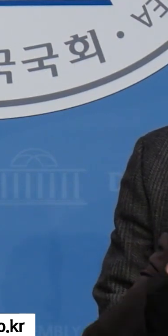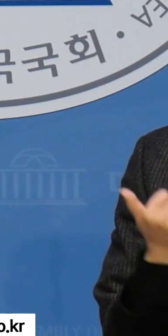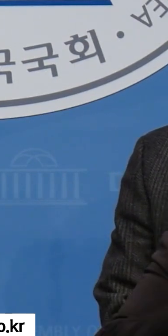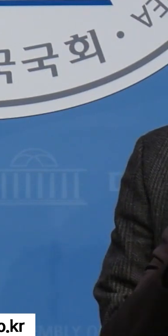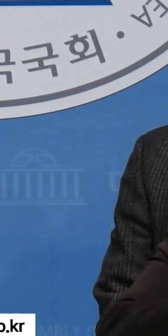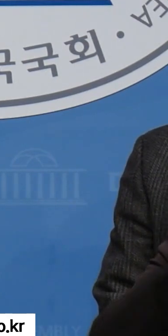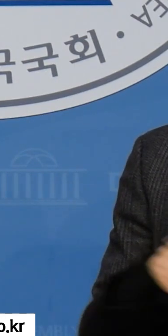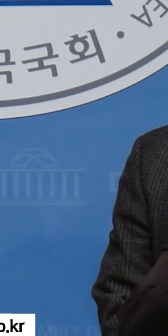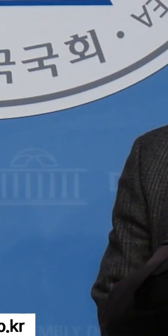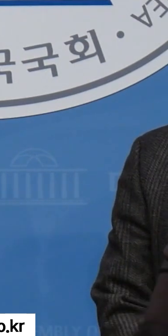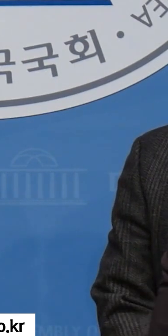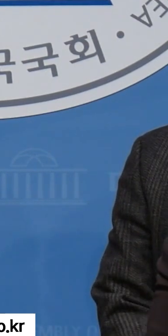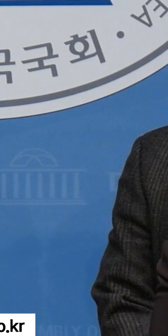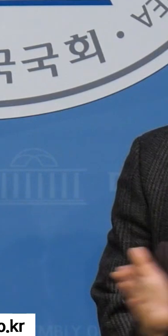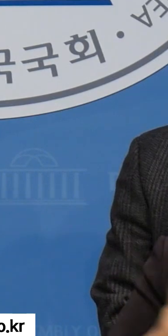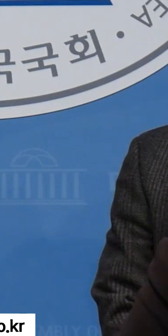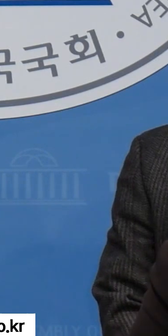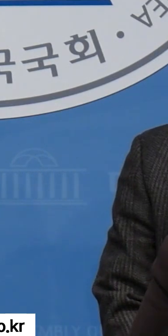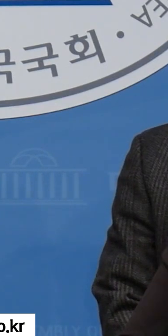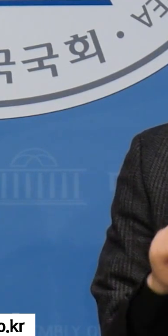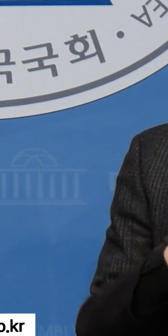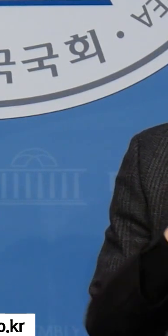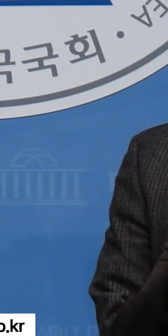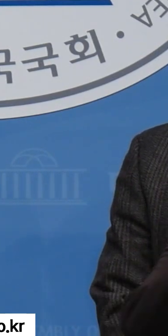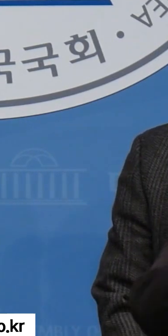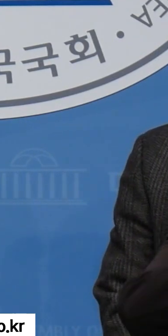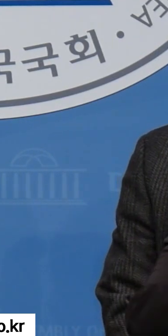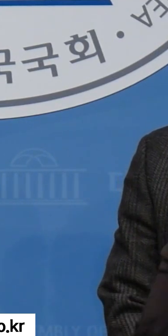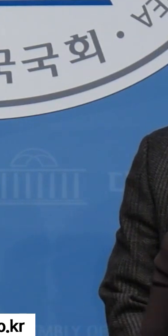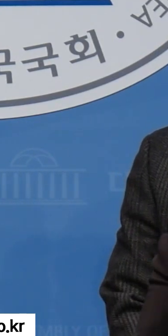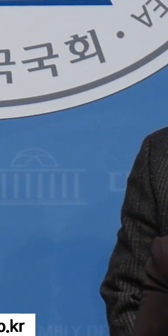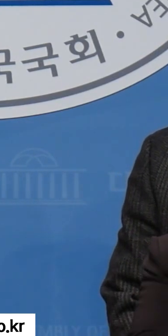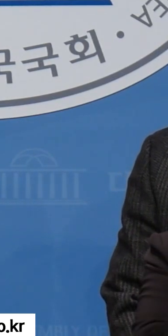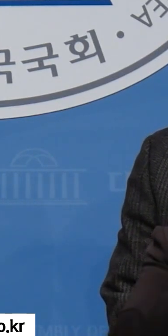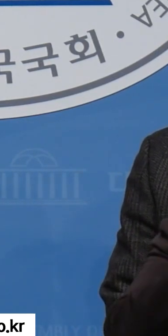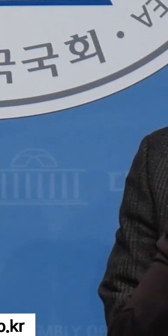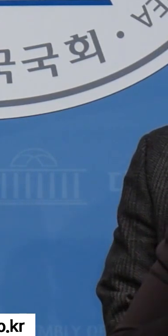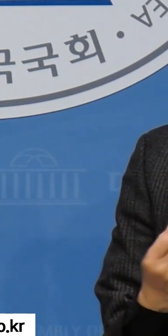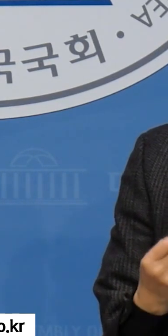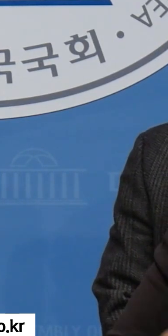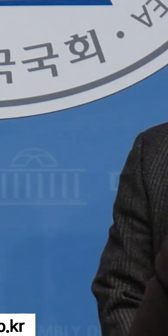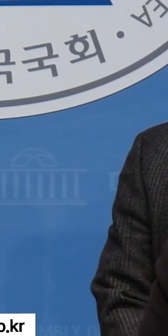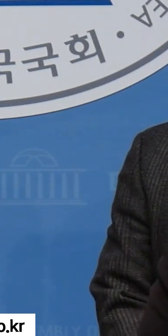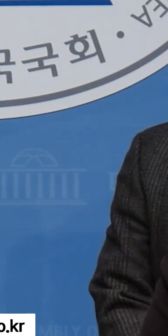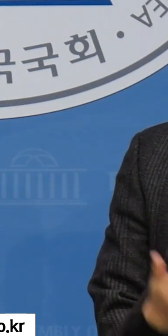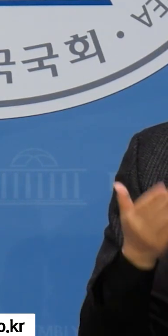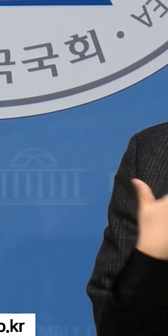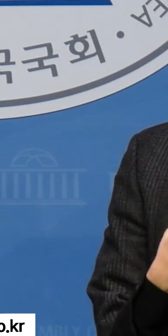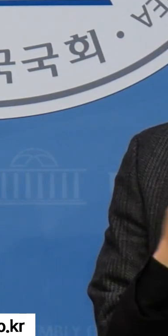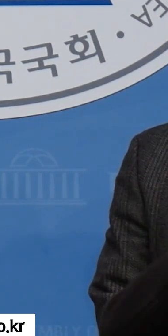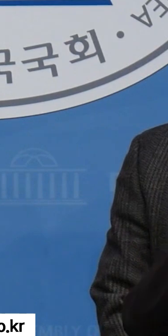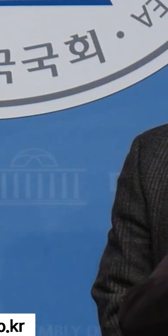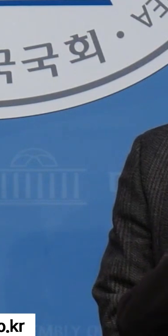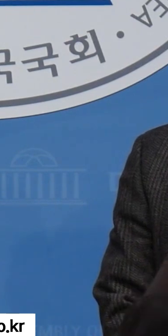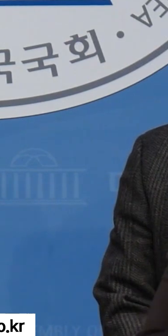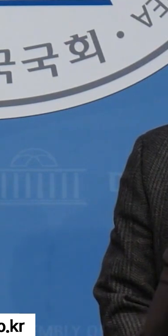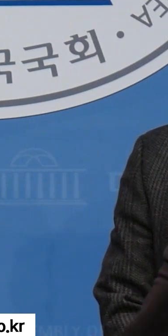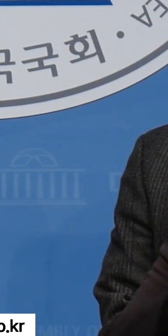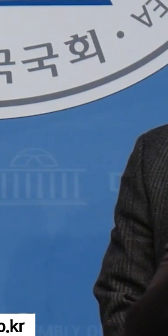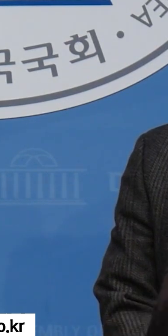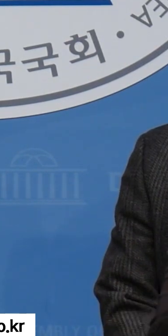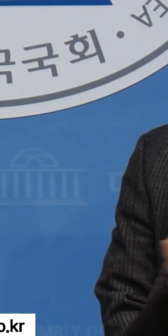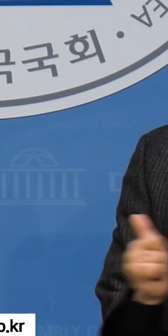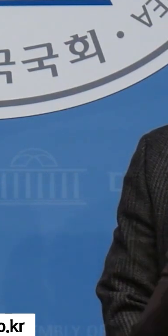출범하게 되었습니다. 내년 총선에서 서울이 특히 중요합니다. 과거 많은 선거에서 서울